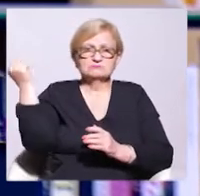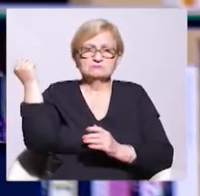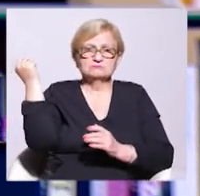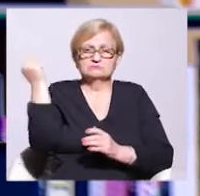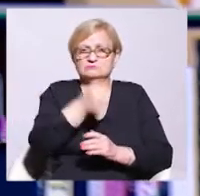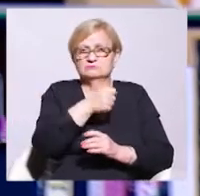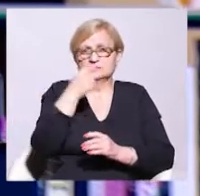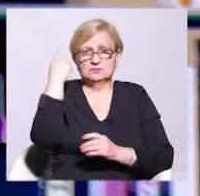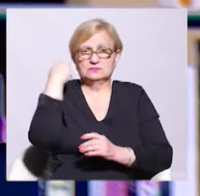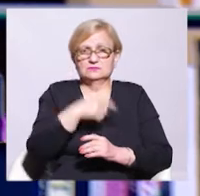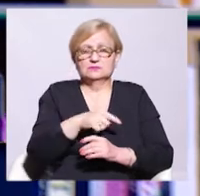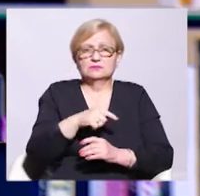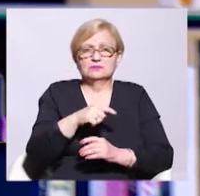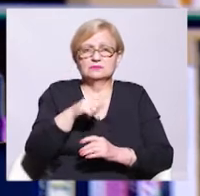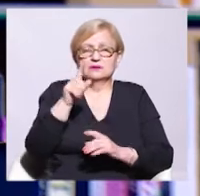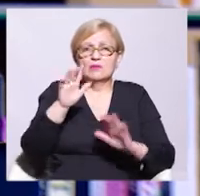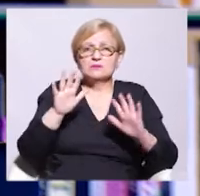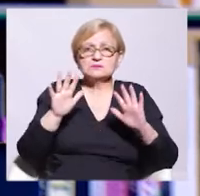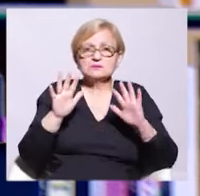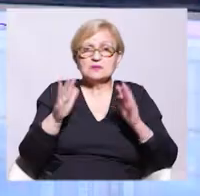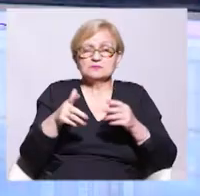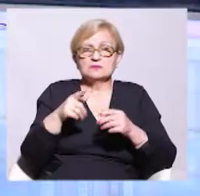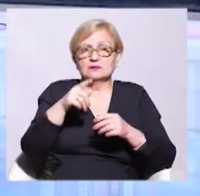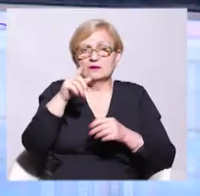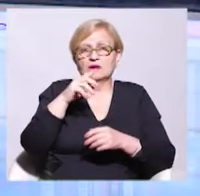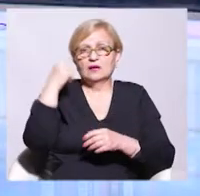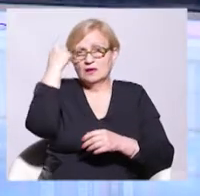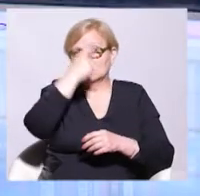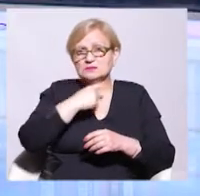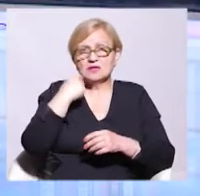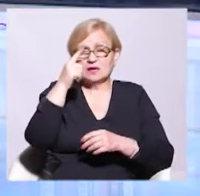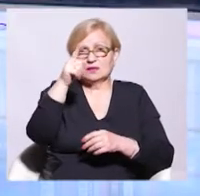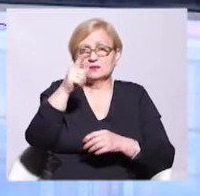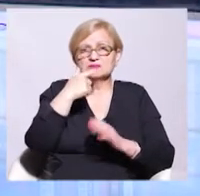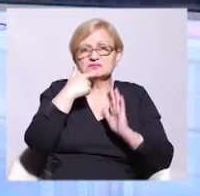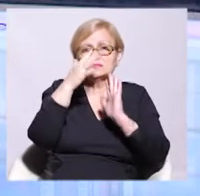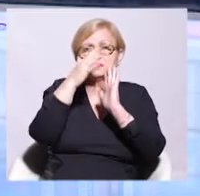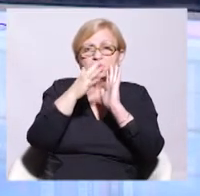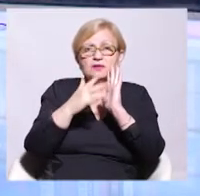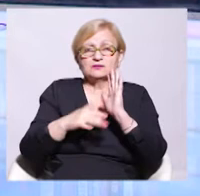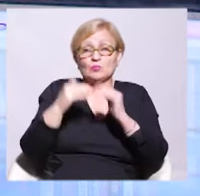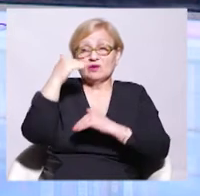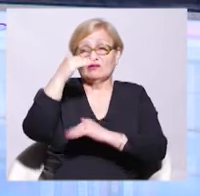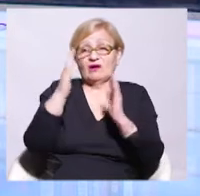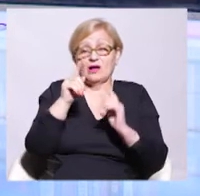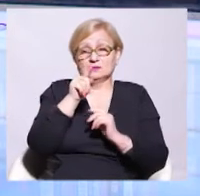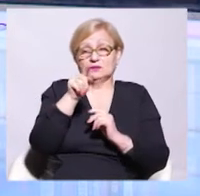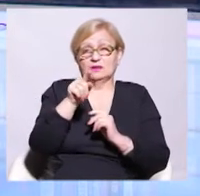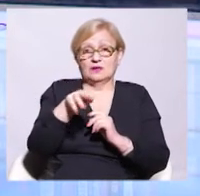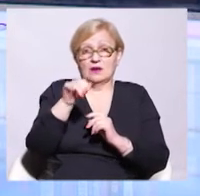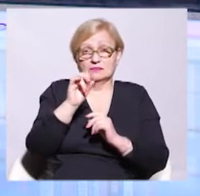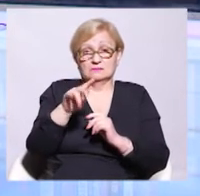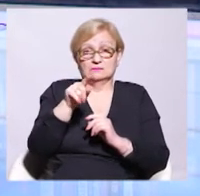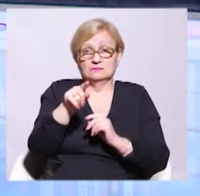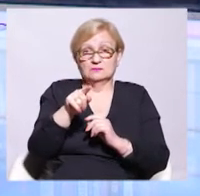ჩასცეს. მოხდება სასწაული და ღვთისმშობლის სახიდან სისხლი გადმოიღრება. ეს ამბავი